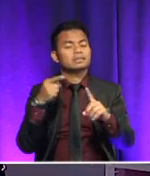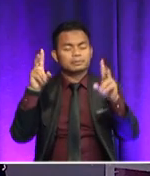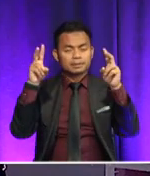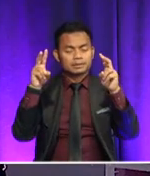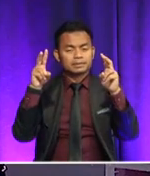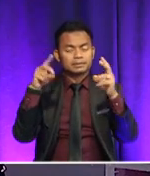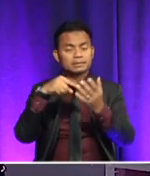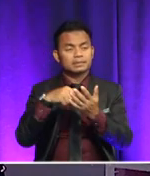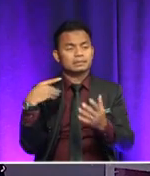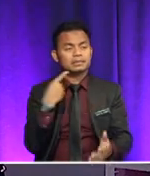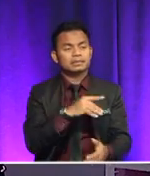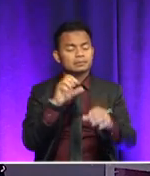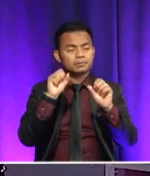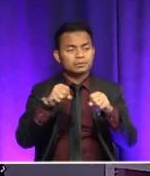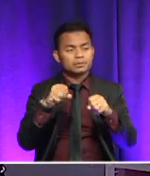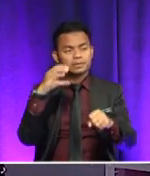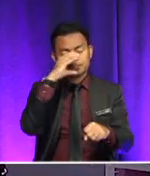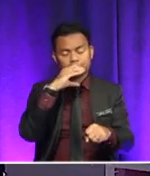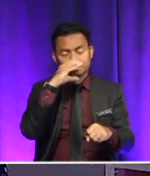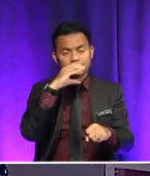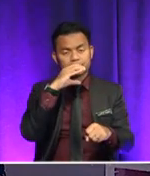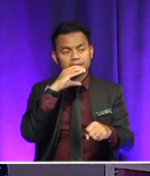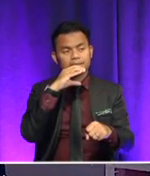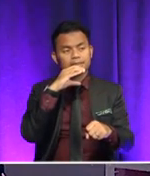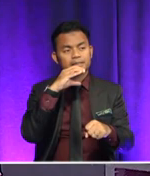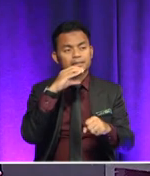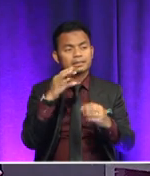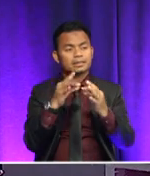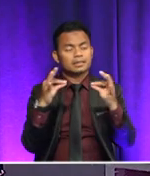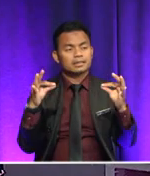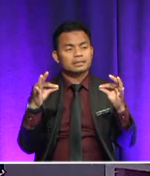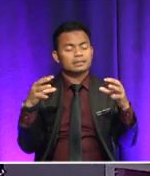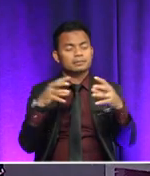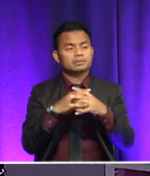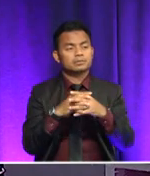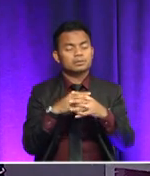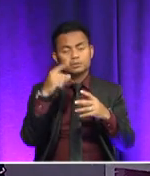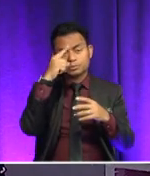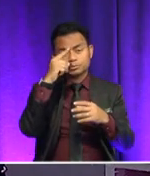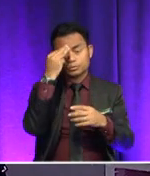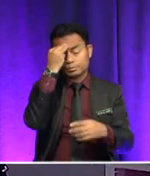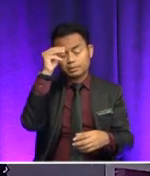kalau kamu nak apa ini Bendanya anak memahirkan lagi boleh baca majalah